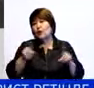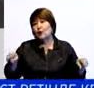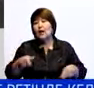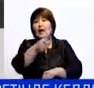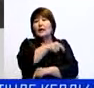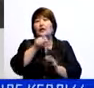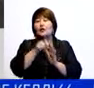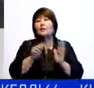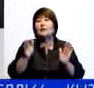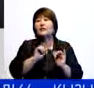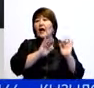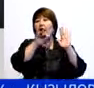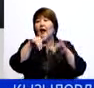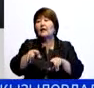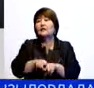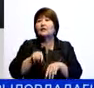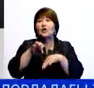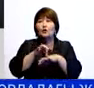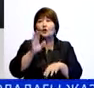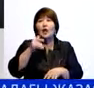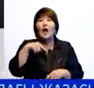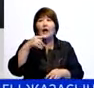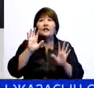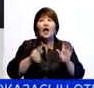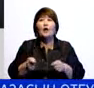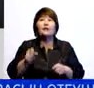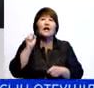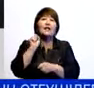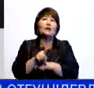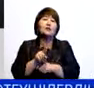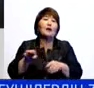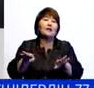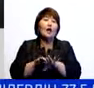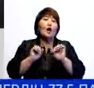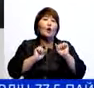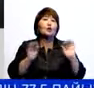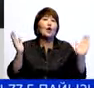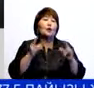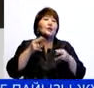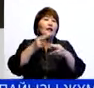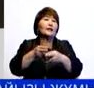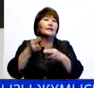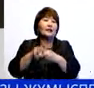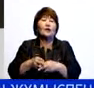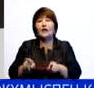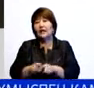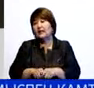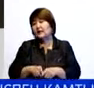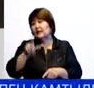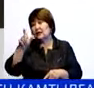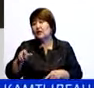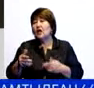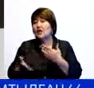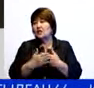Рейд жұмыстары Кіші Арал теңізінде жүргізілетін болады. Айта кетейік, президент тапсырмасын сәйкес қоршаған ортаға кері әсерін тигізген қаскөйлерге қатысты